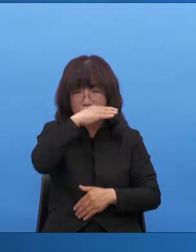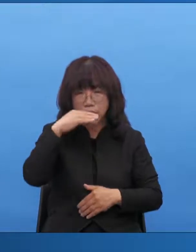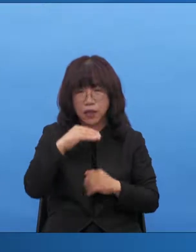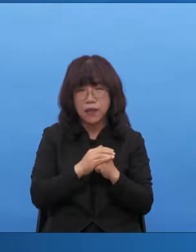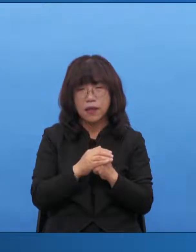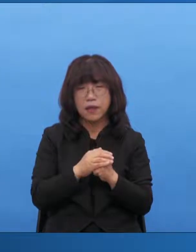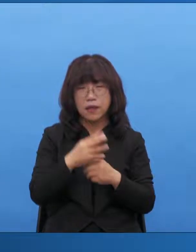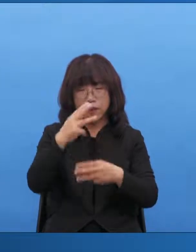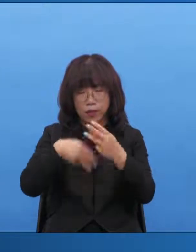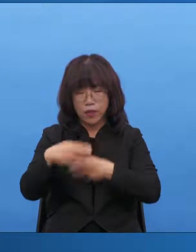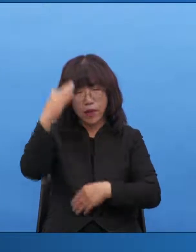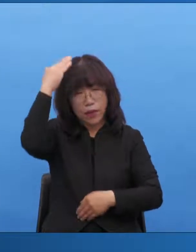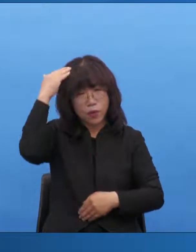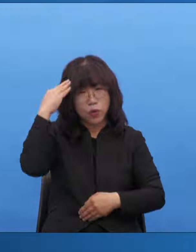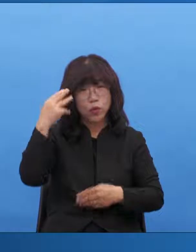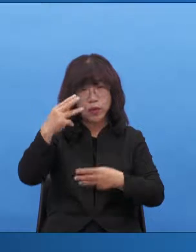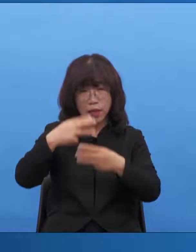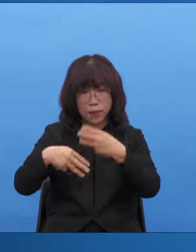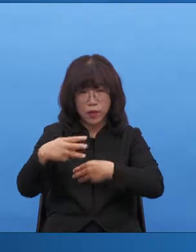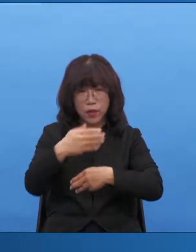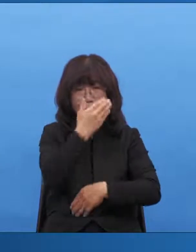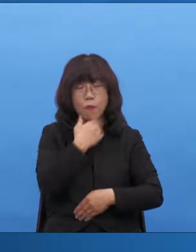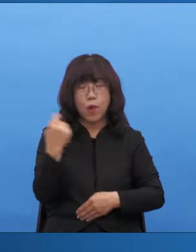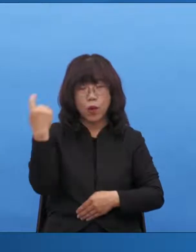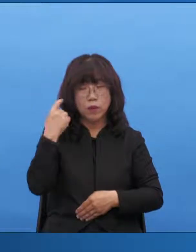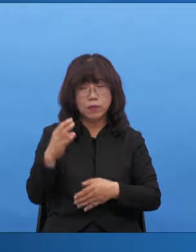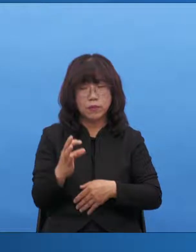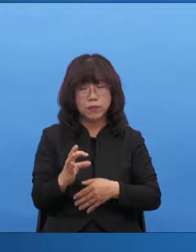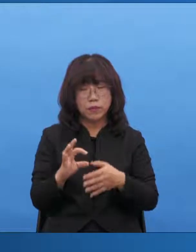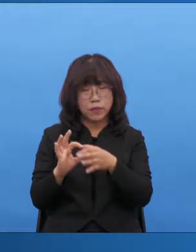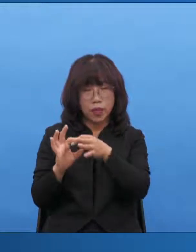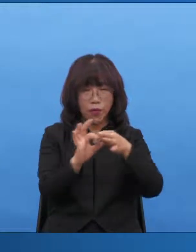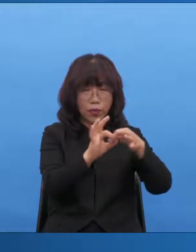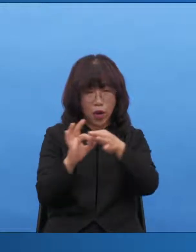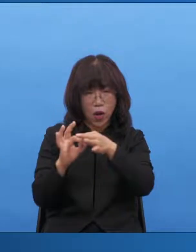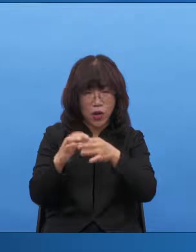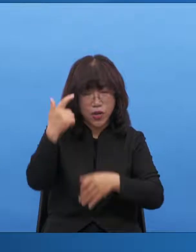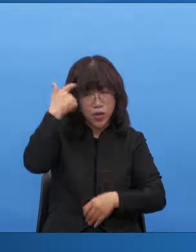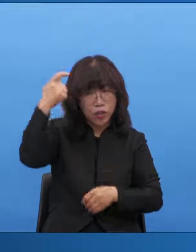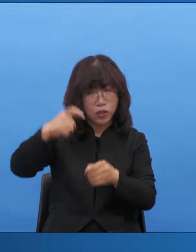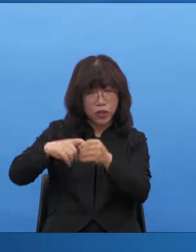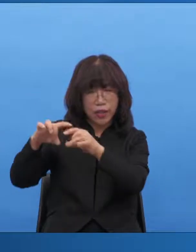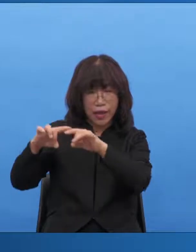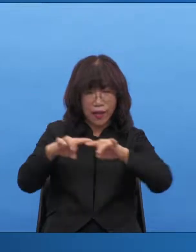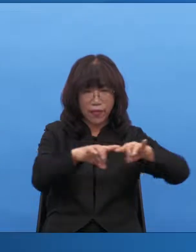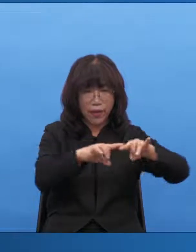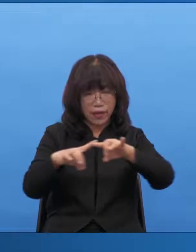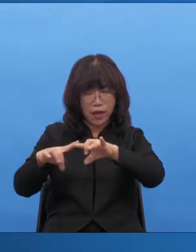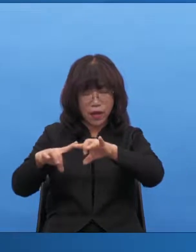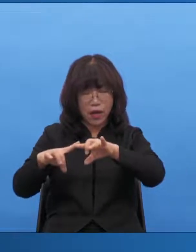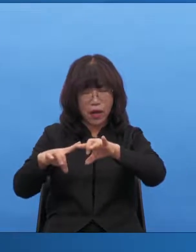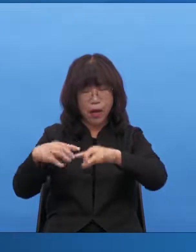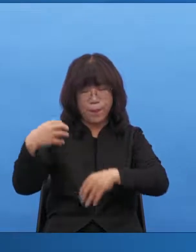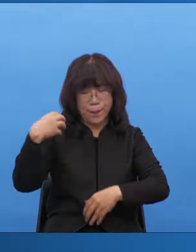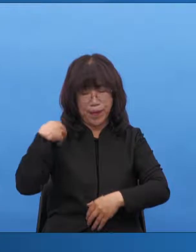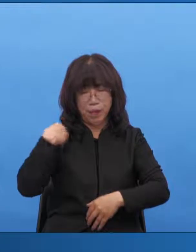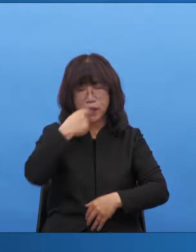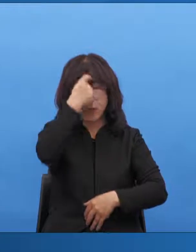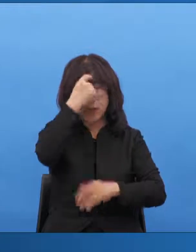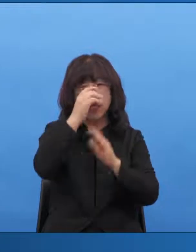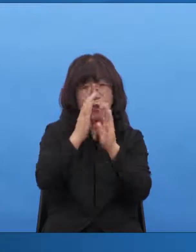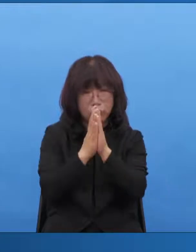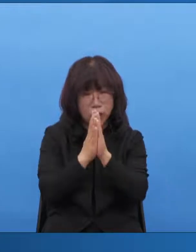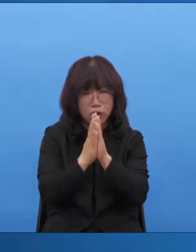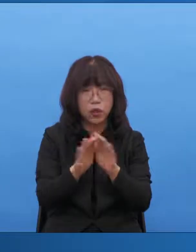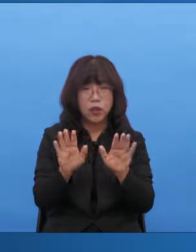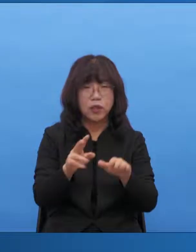les remnants gabonais à africains et les remnants coréens à travers l'évangile. Aujourd'hui, c'est la journée